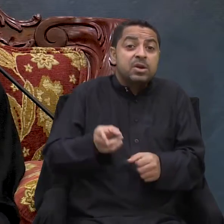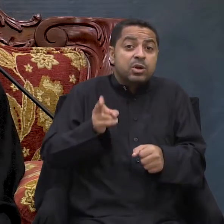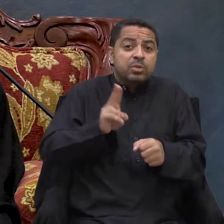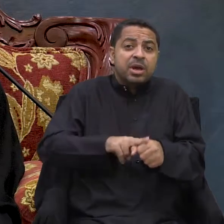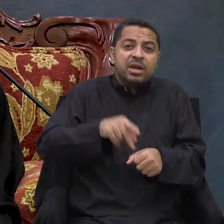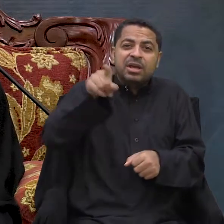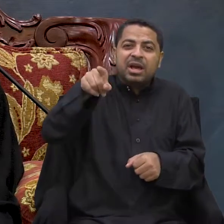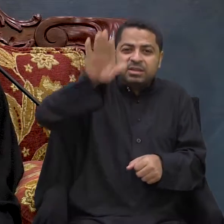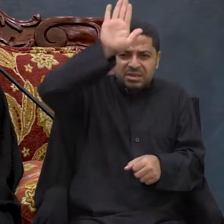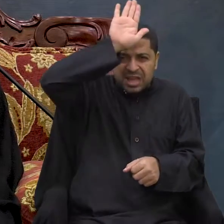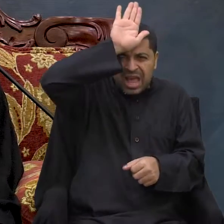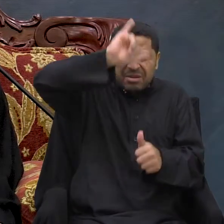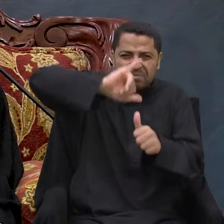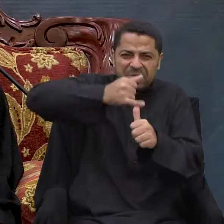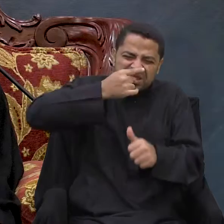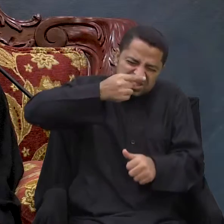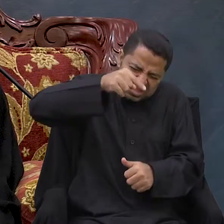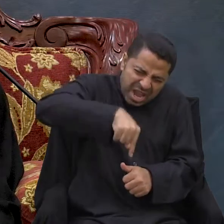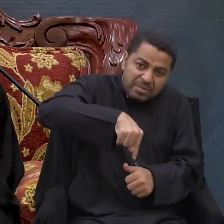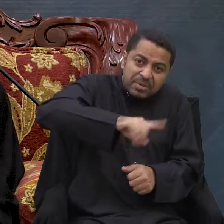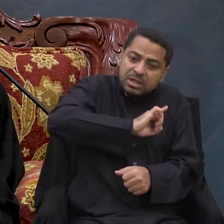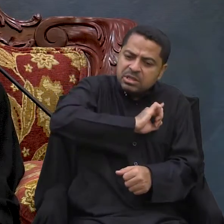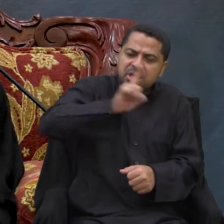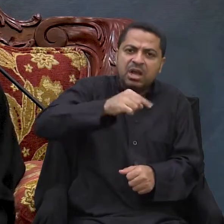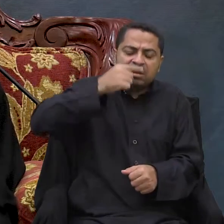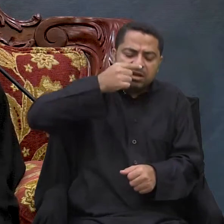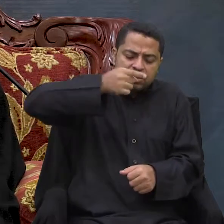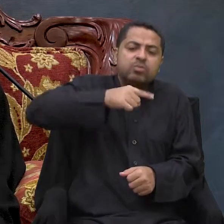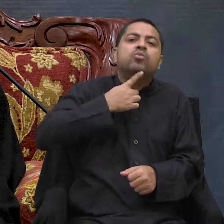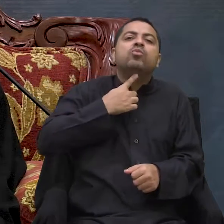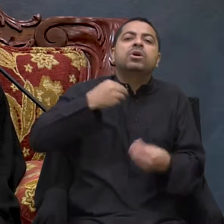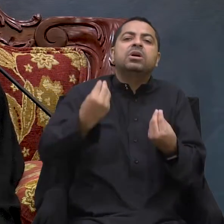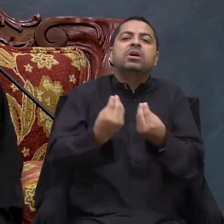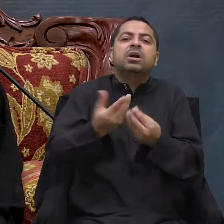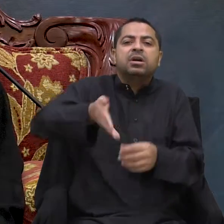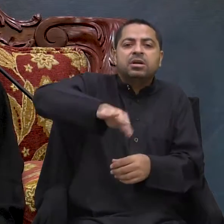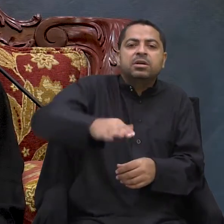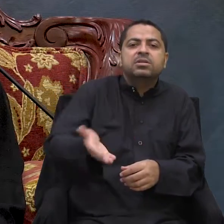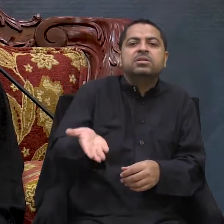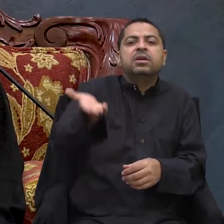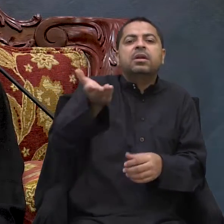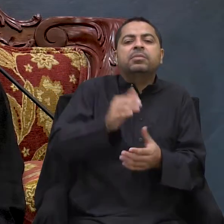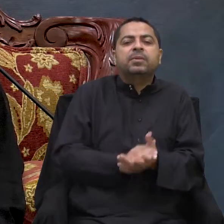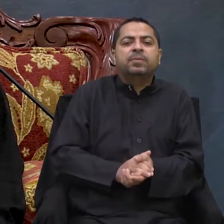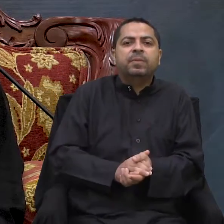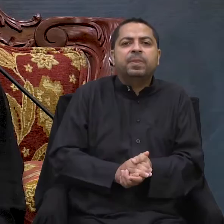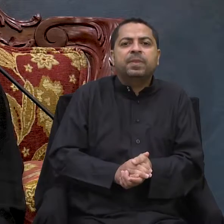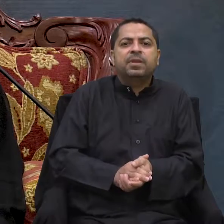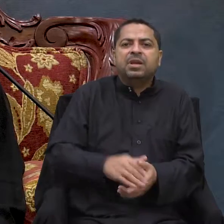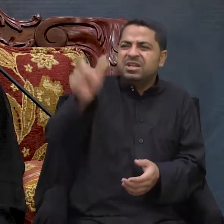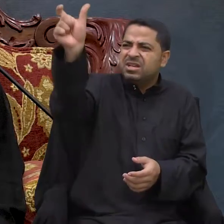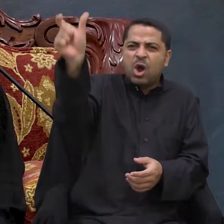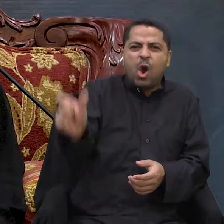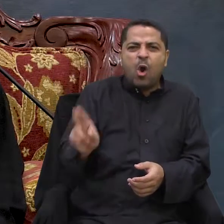أن نؤثر طاعة اللئام على مصارع الكرام. عندها جاء عمر